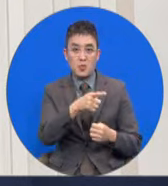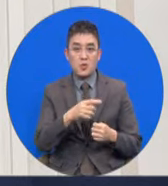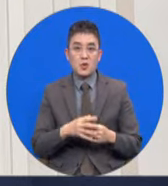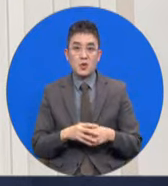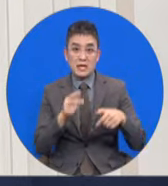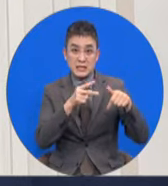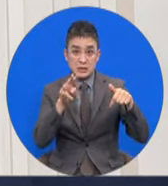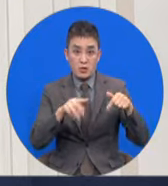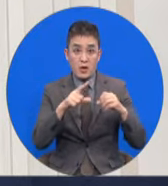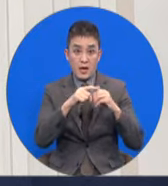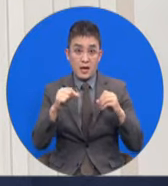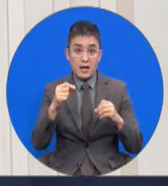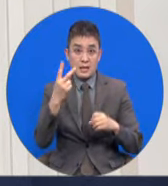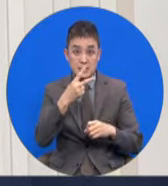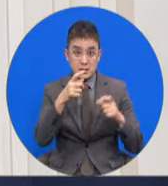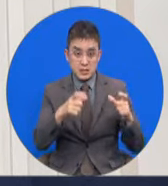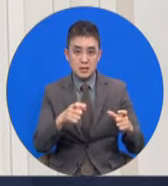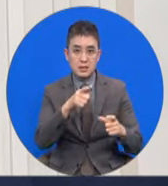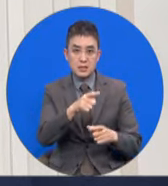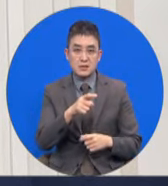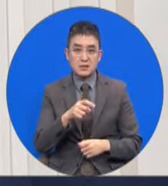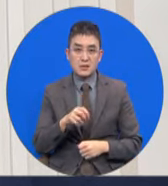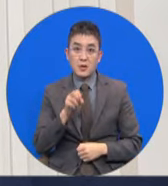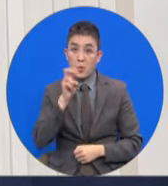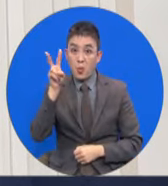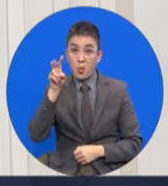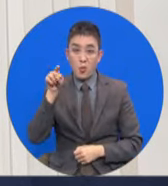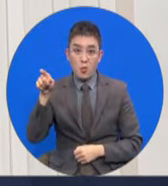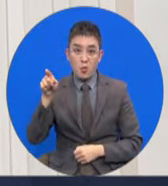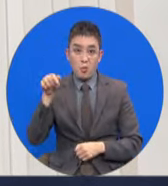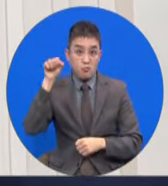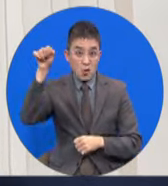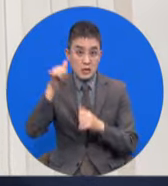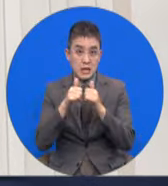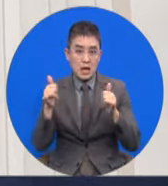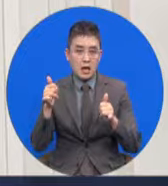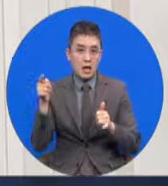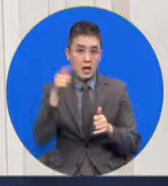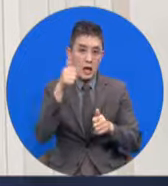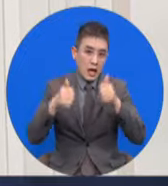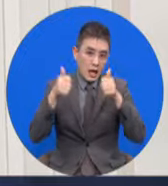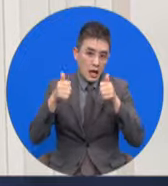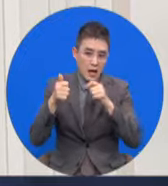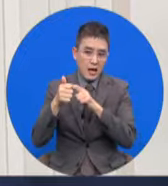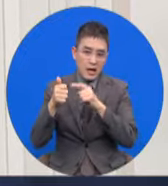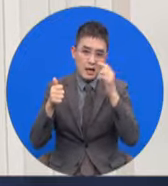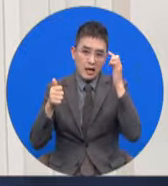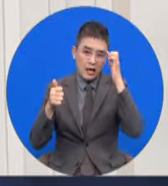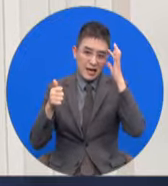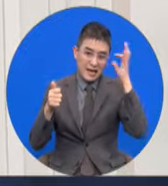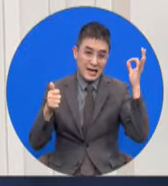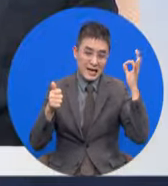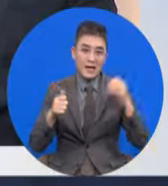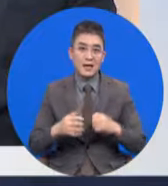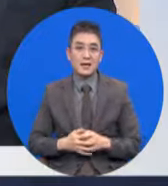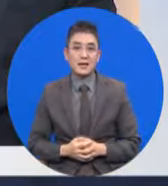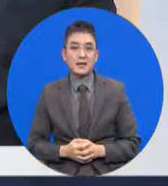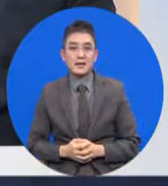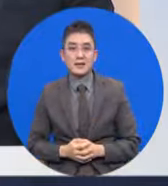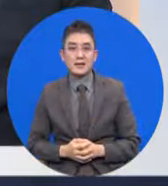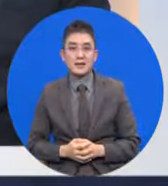말하는 여권의 거물이 오셨기 때문에 신경을 안 쓸 수가 없었죠. 그리고 말씀하신 대로 지역 개발론 등이 어느